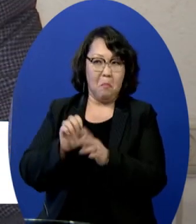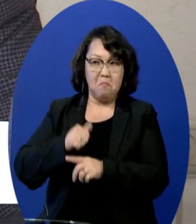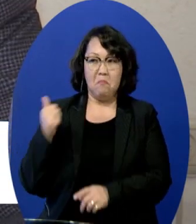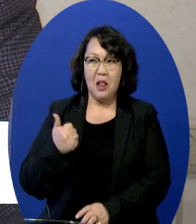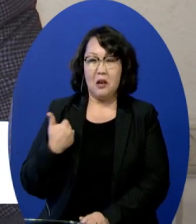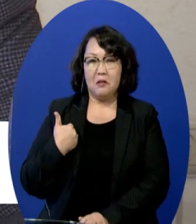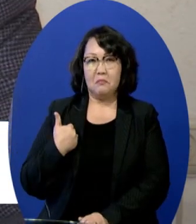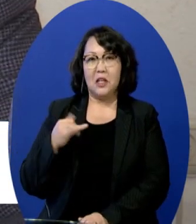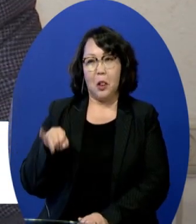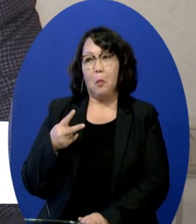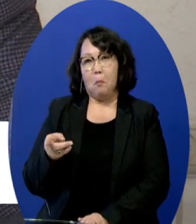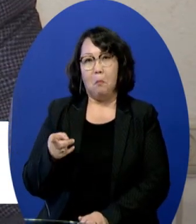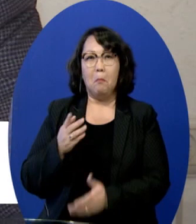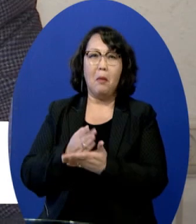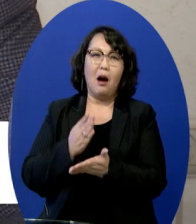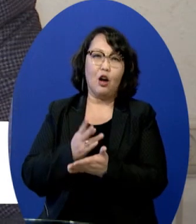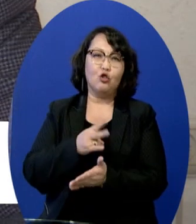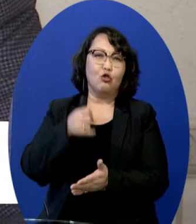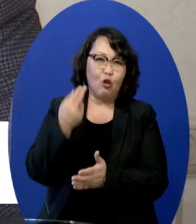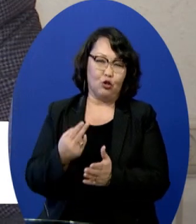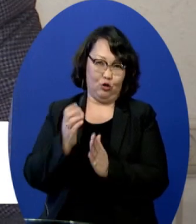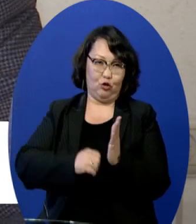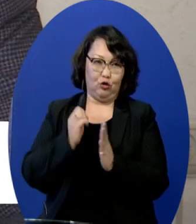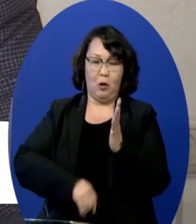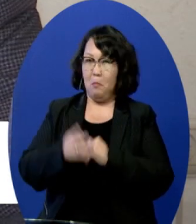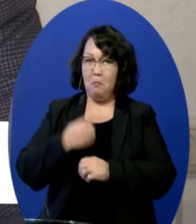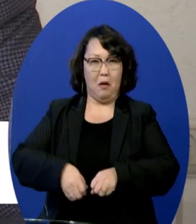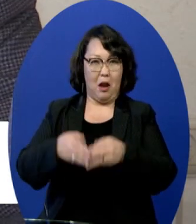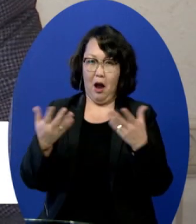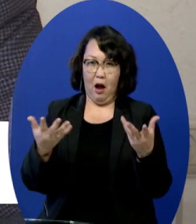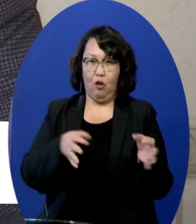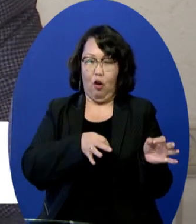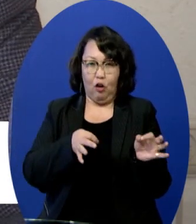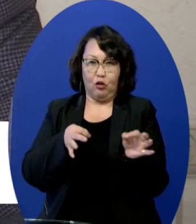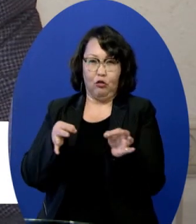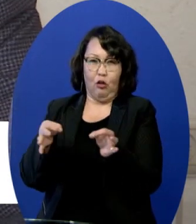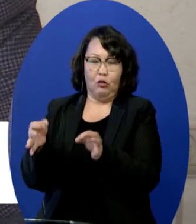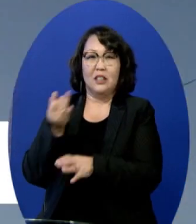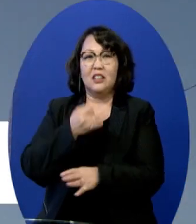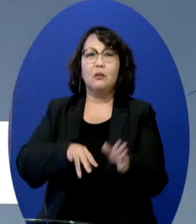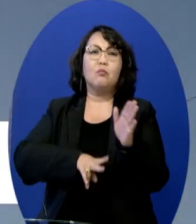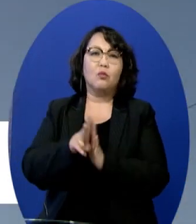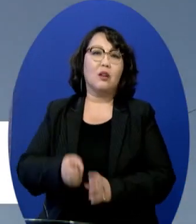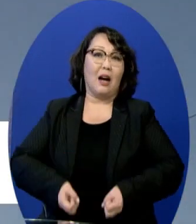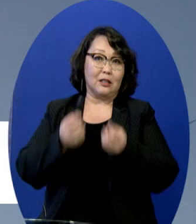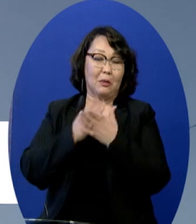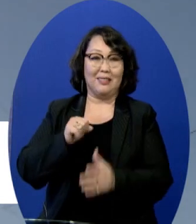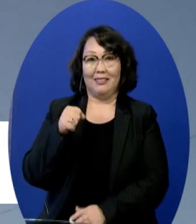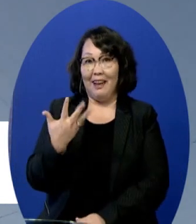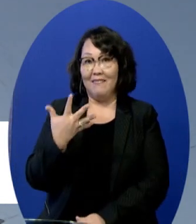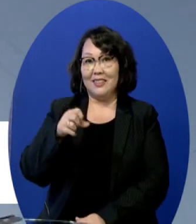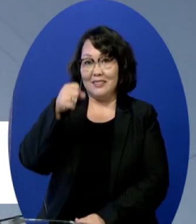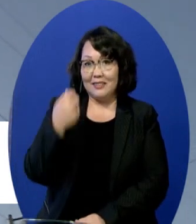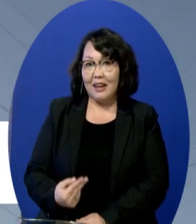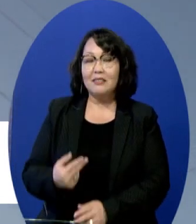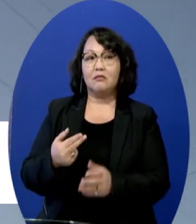одоо ач холбогдолтой юм тэгээд ингээд барихгүй байсаар байна ингээд. Хоршлуусаар байна. Ийм байдал хэрэгжиж байгаа байхгүй. 5 дугаар цахилгаан станцын